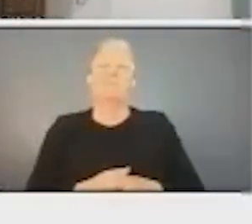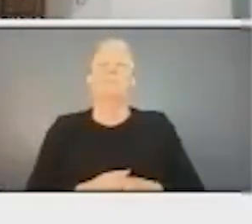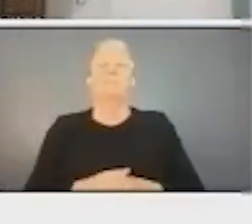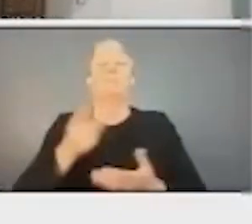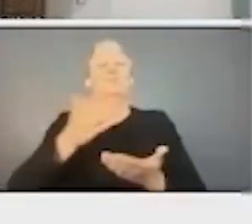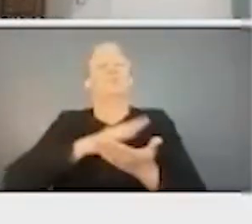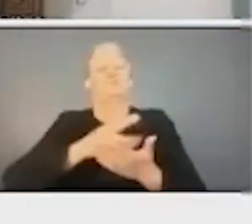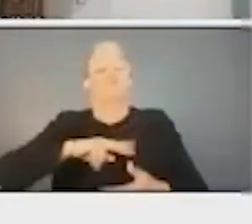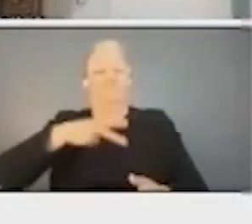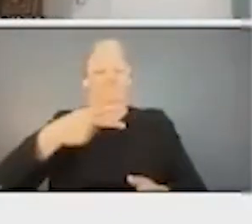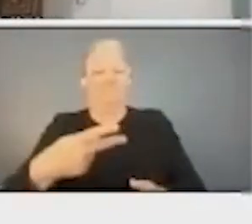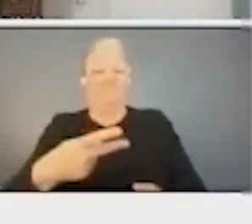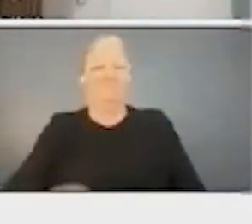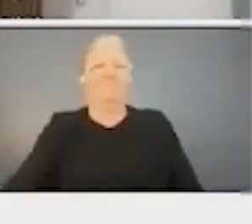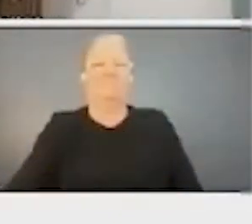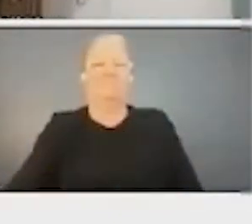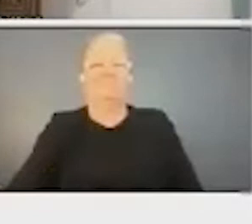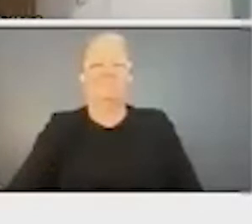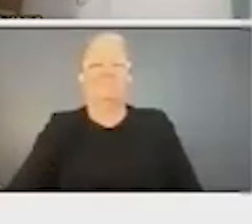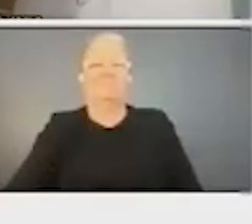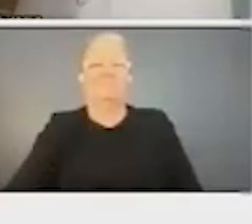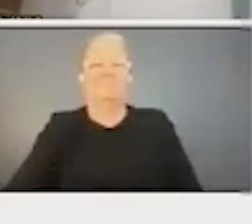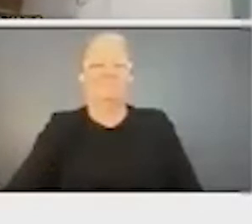سير المعلومات بالنسبة للتنوع الحيوي.